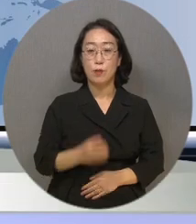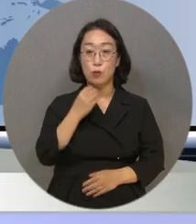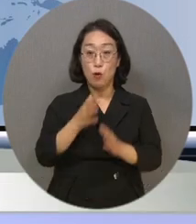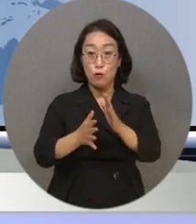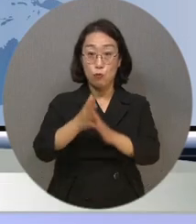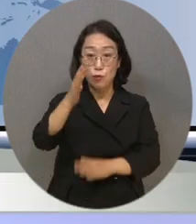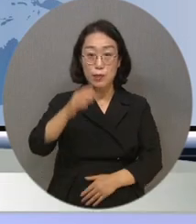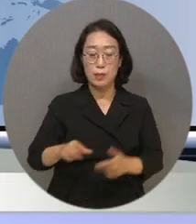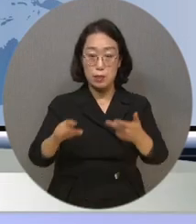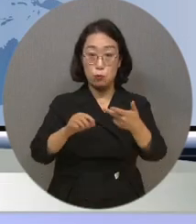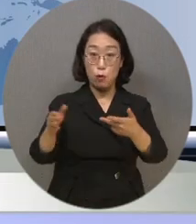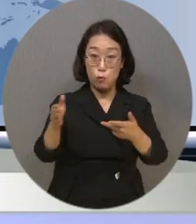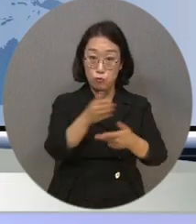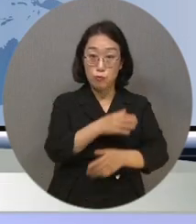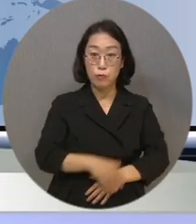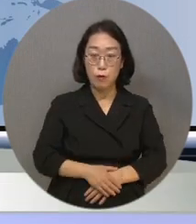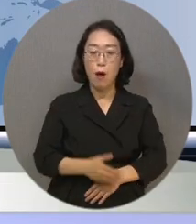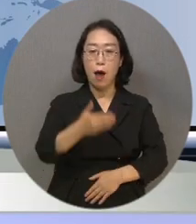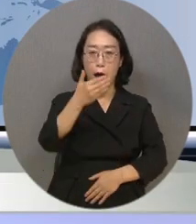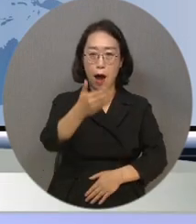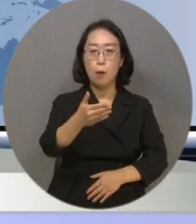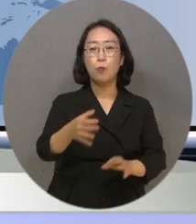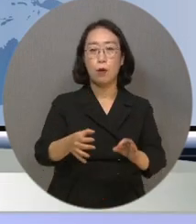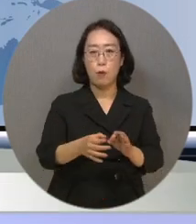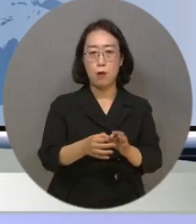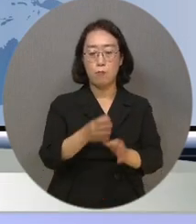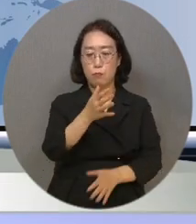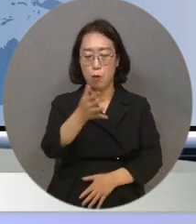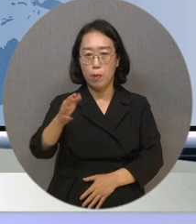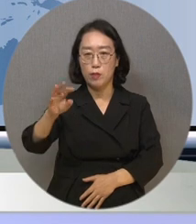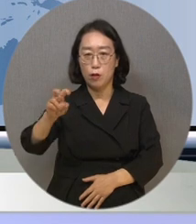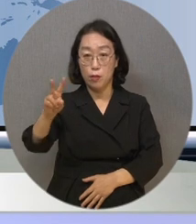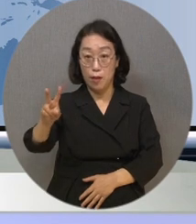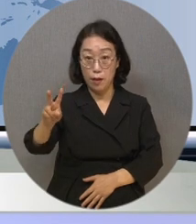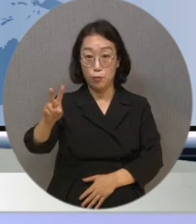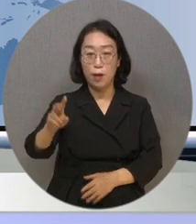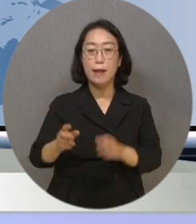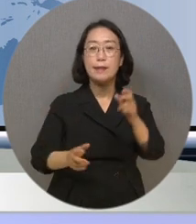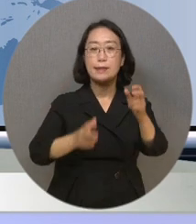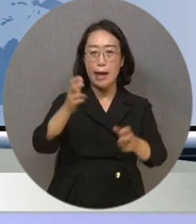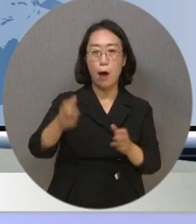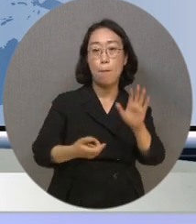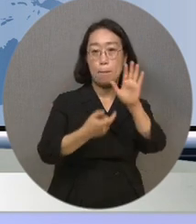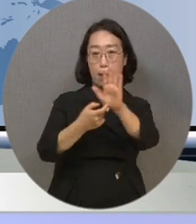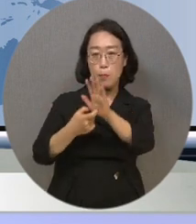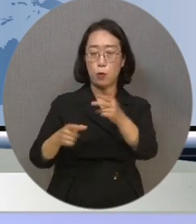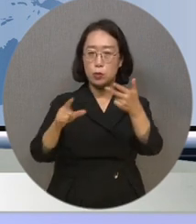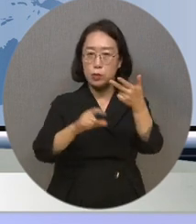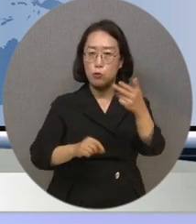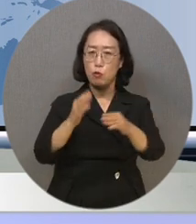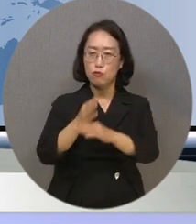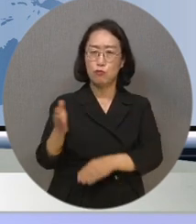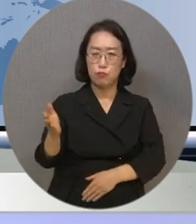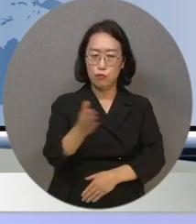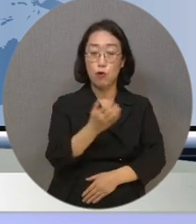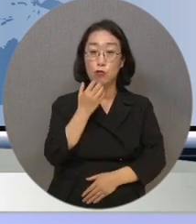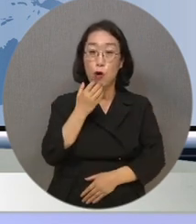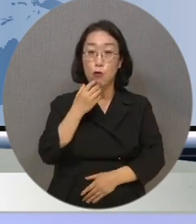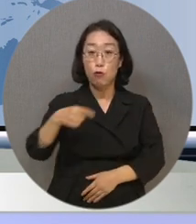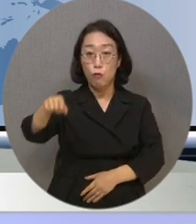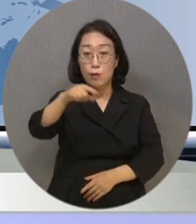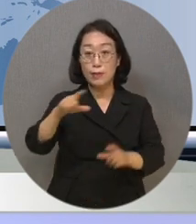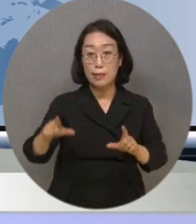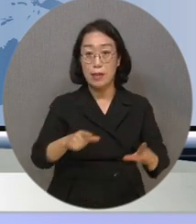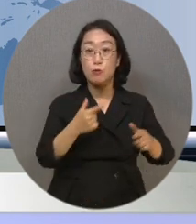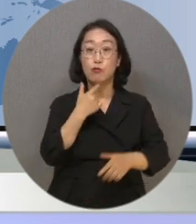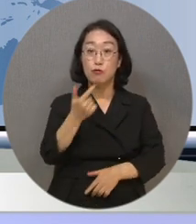서울시가 하반기 달라지는 9개 분야의 32개 사업을 발표했는데요. 7월 중순부터 서울에 거주하는 만